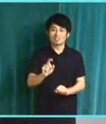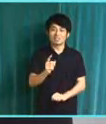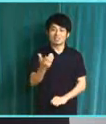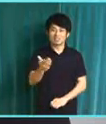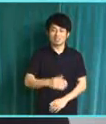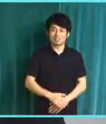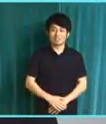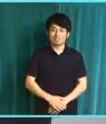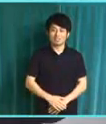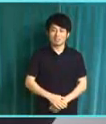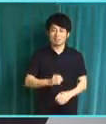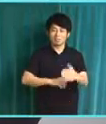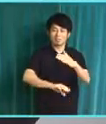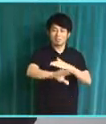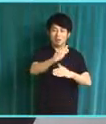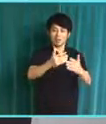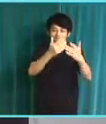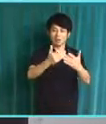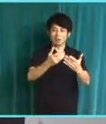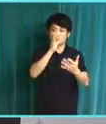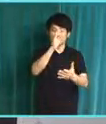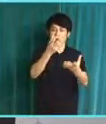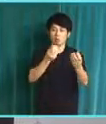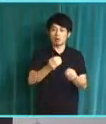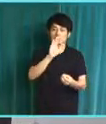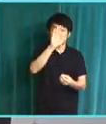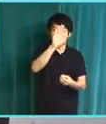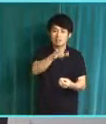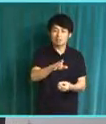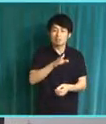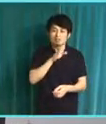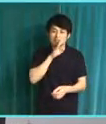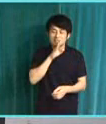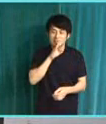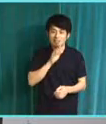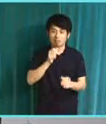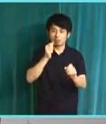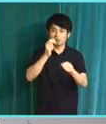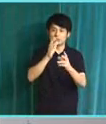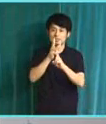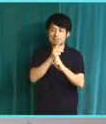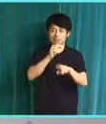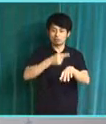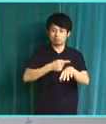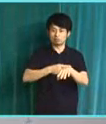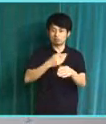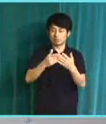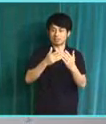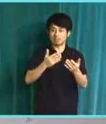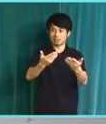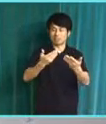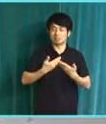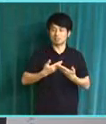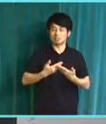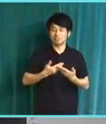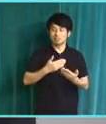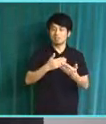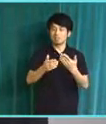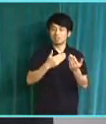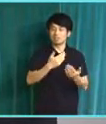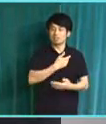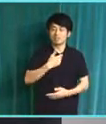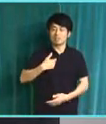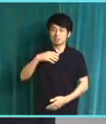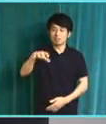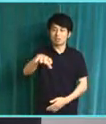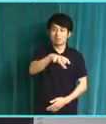か。 はい、シアターをご覧になった後はですね、 はい、 実際に忍術を体感いただけます。 へ え、でそのゾーンがあるん